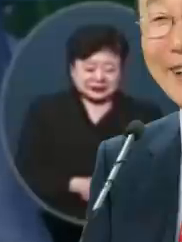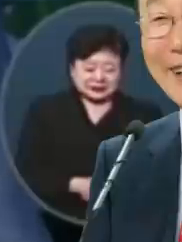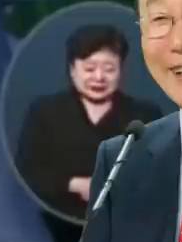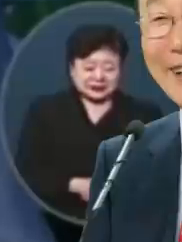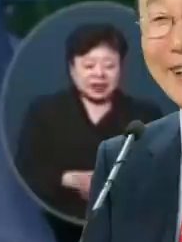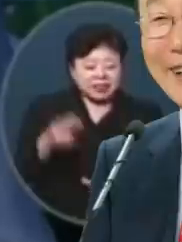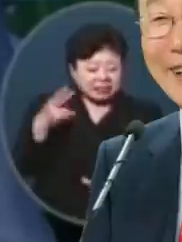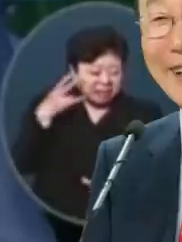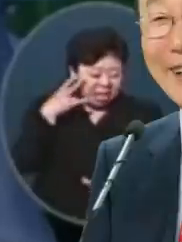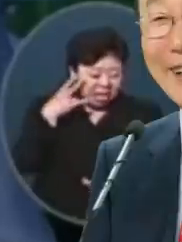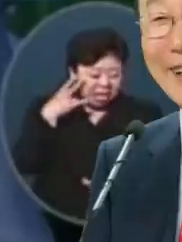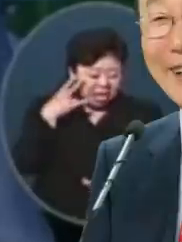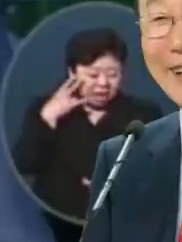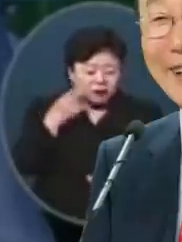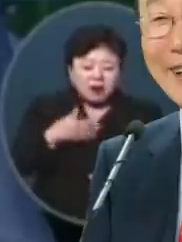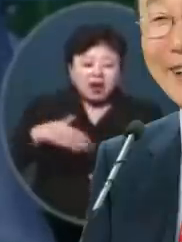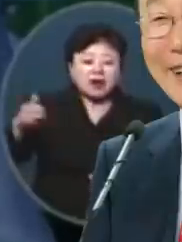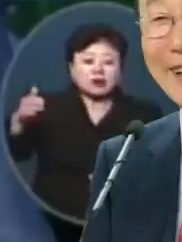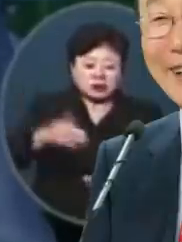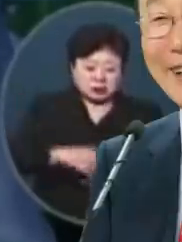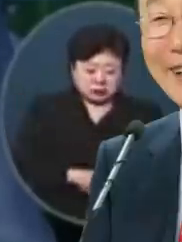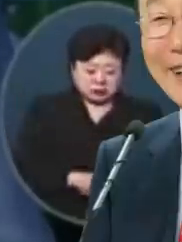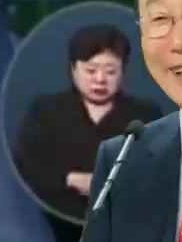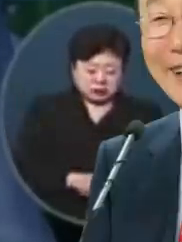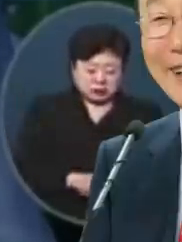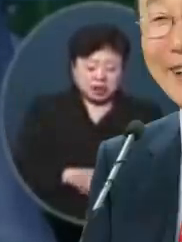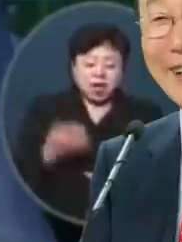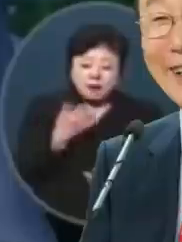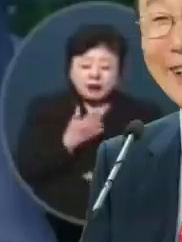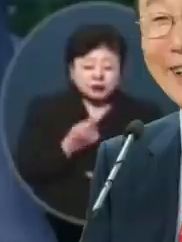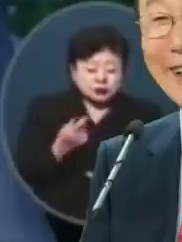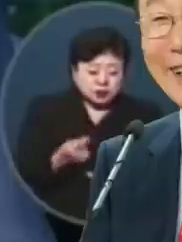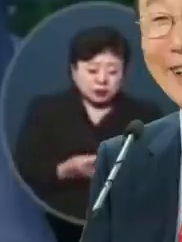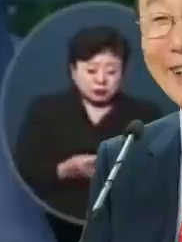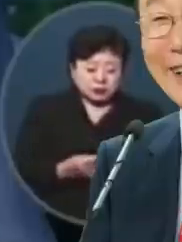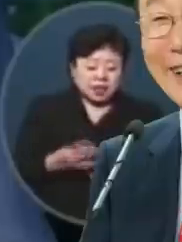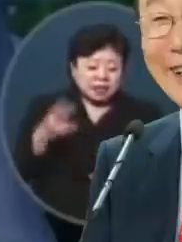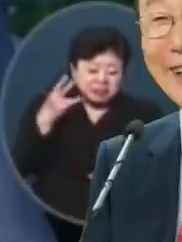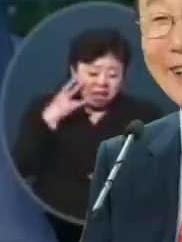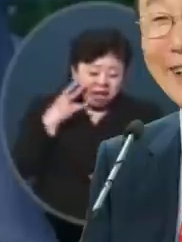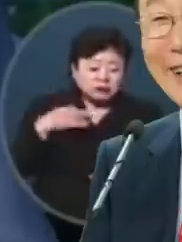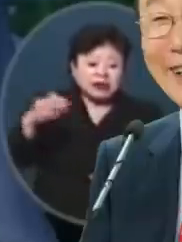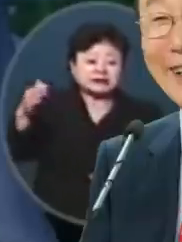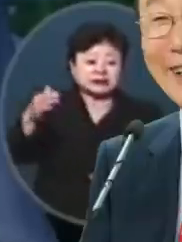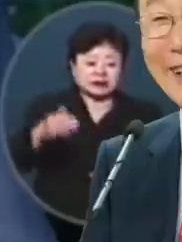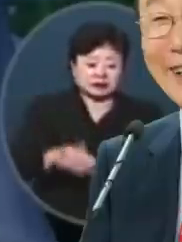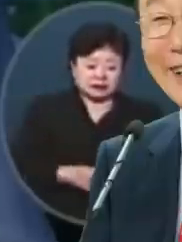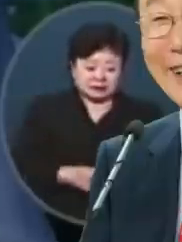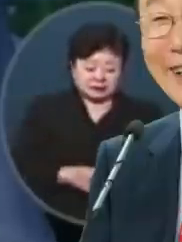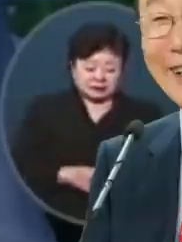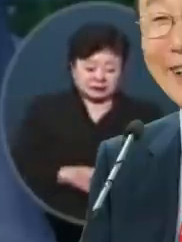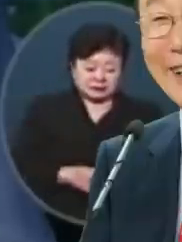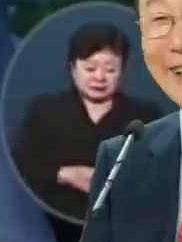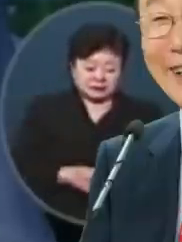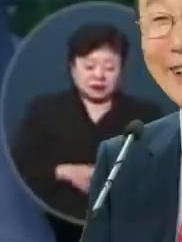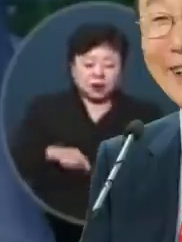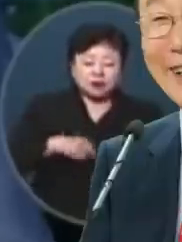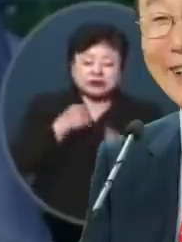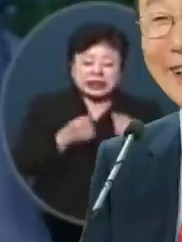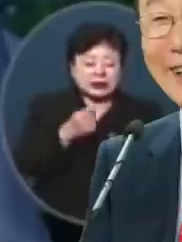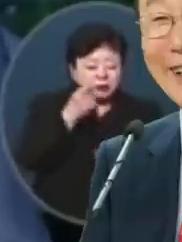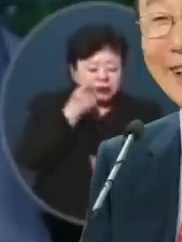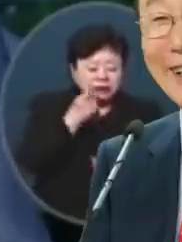예 가지요. 베드로처럼 그렇게 해놓고 난 다음 이제는 자꾸 못 있겠다고 하면 어떻게